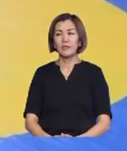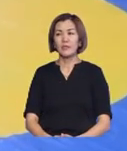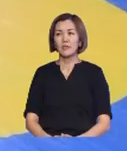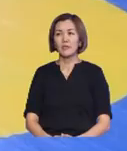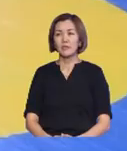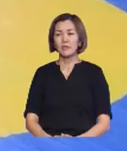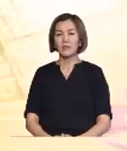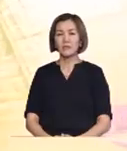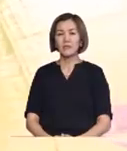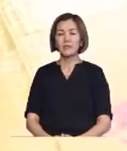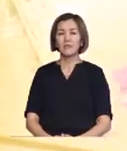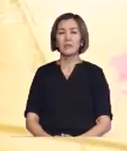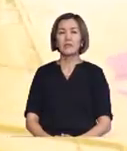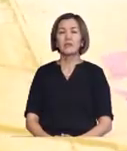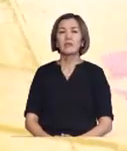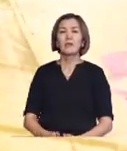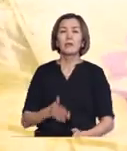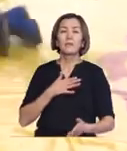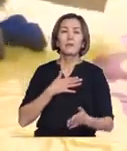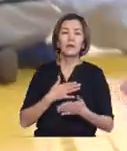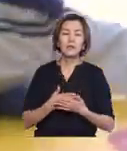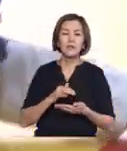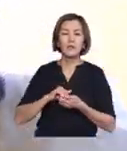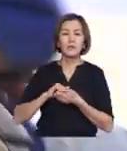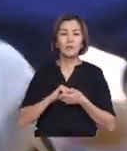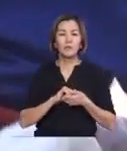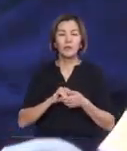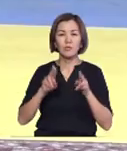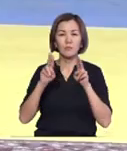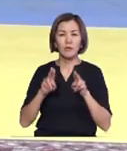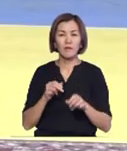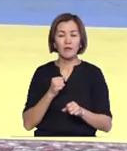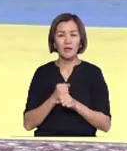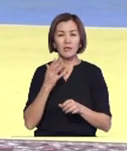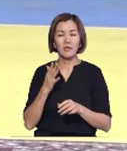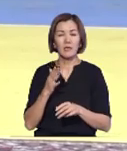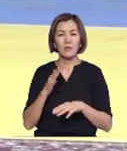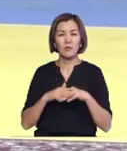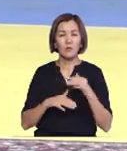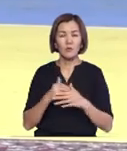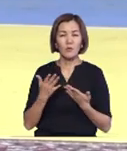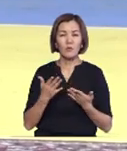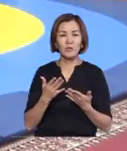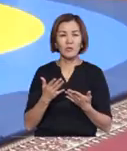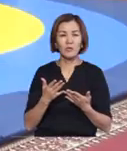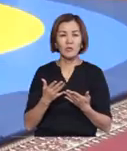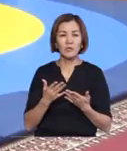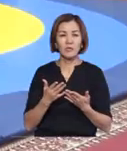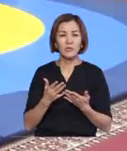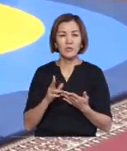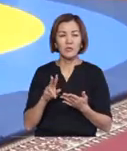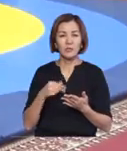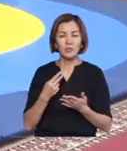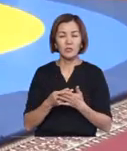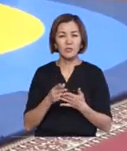бел кетпесін деп палуандар барын салатын бұл күрестің ережесі қатаң. Қолыңыз белбеуден 3 мәрте ажырап қалса,